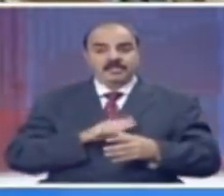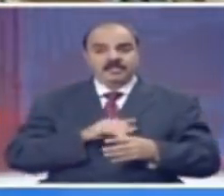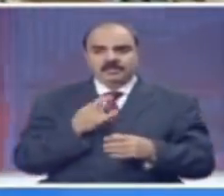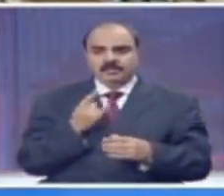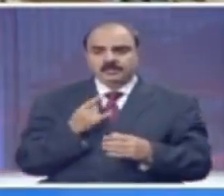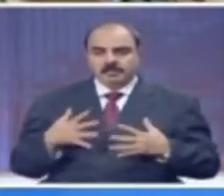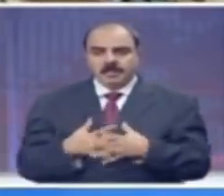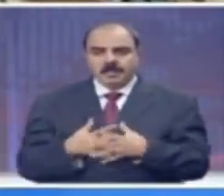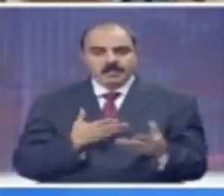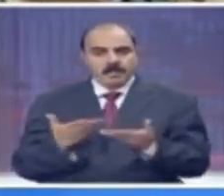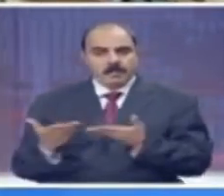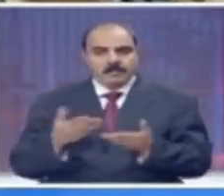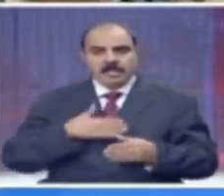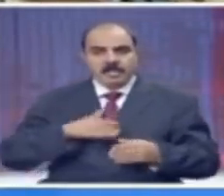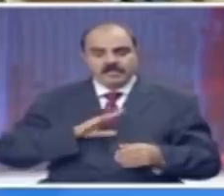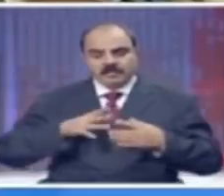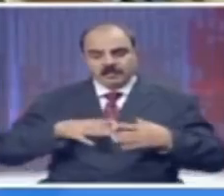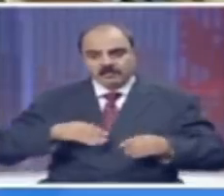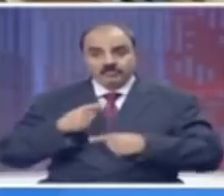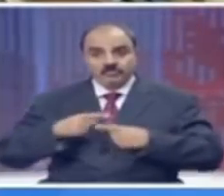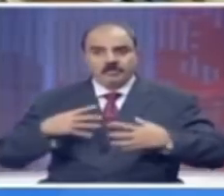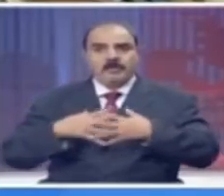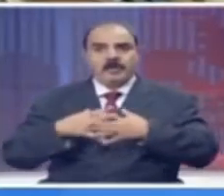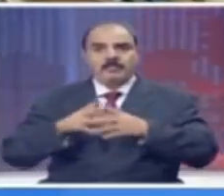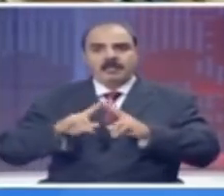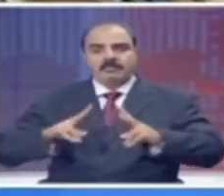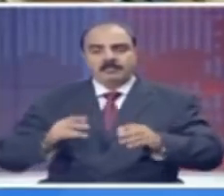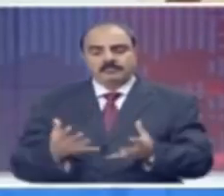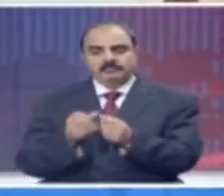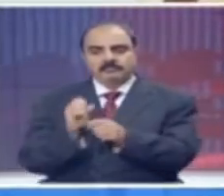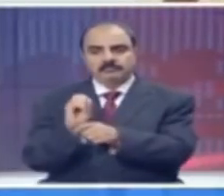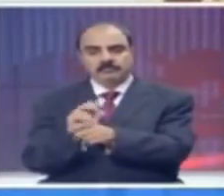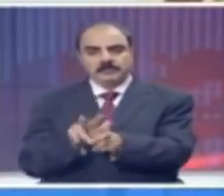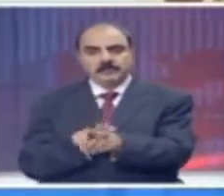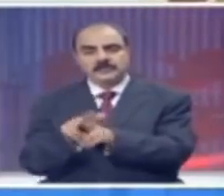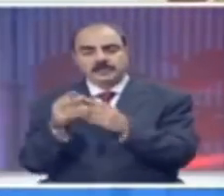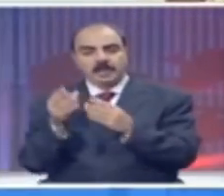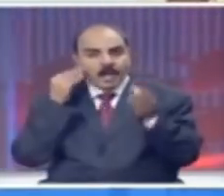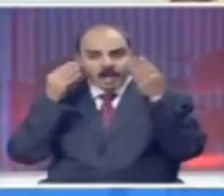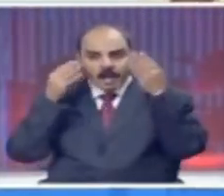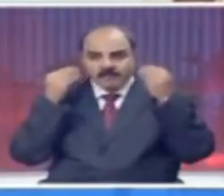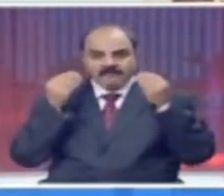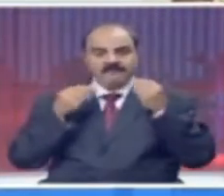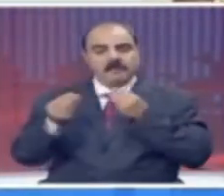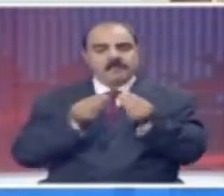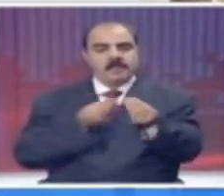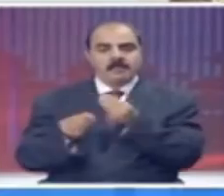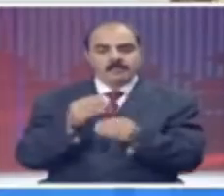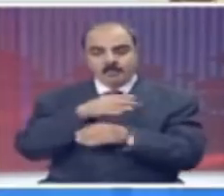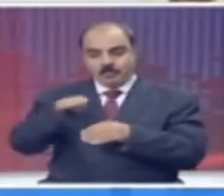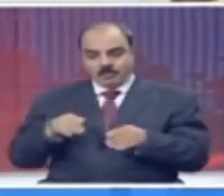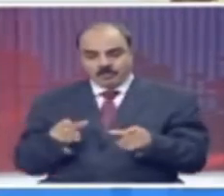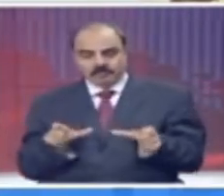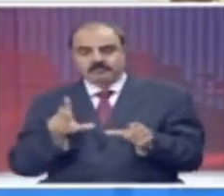العسكري والأمني بين مصر والسودان والعمل المشترك في مجالات التأهيل والتدريب وتبادل الخبرات وتأمين